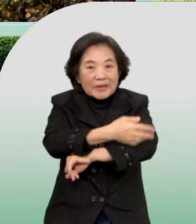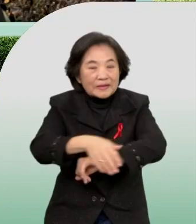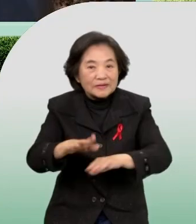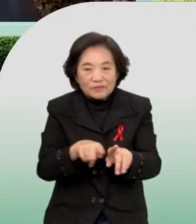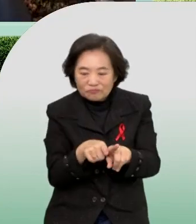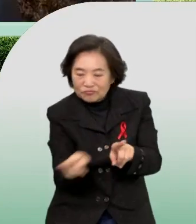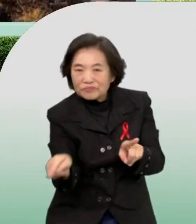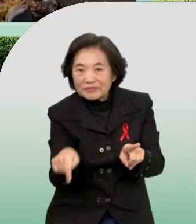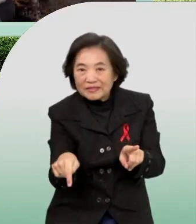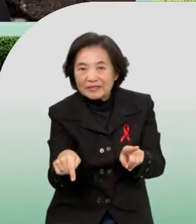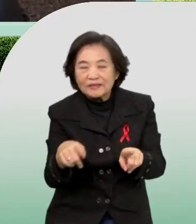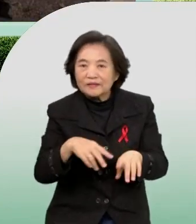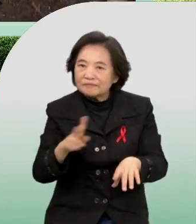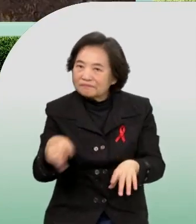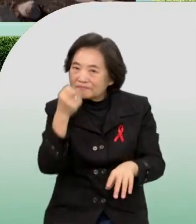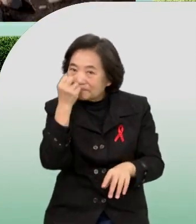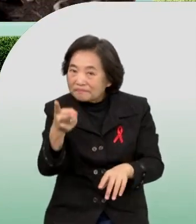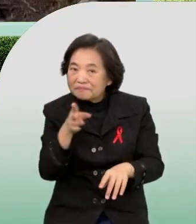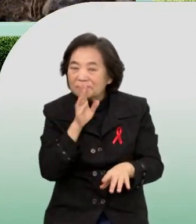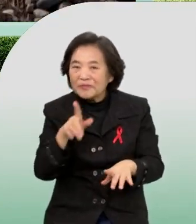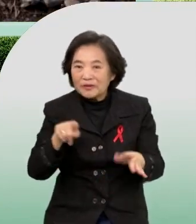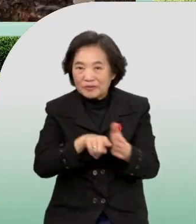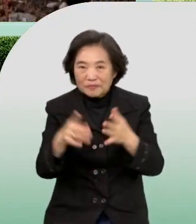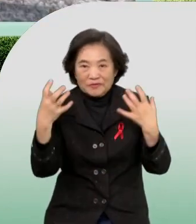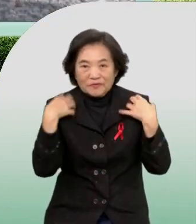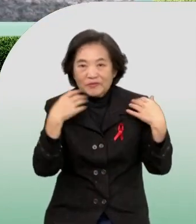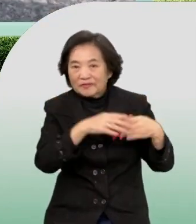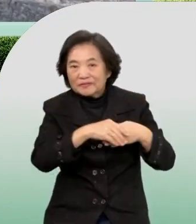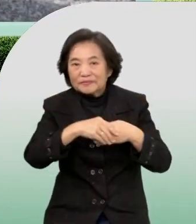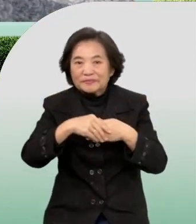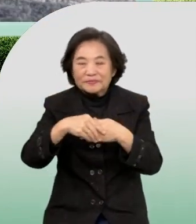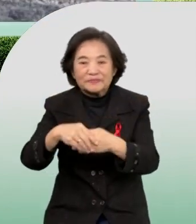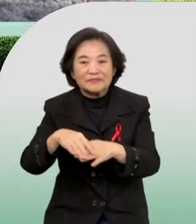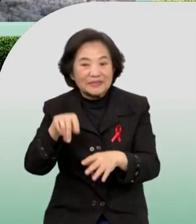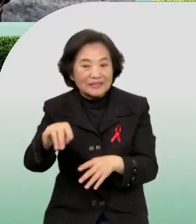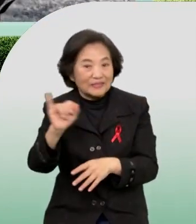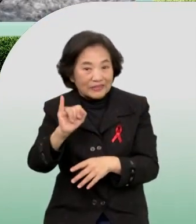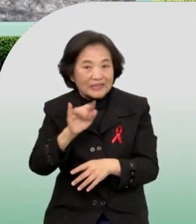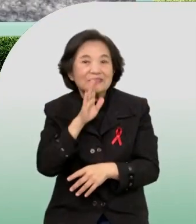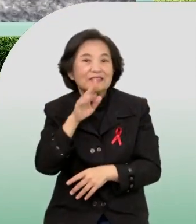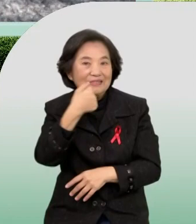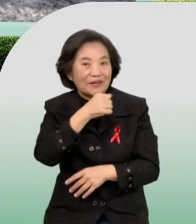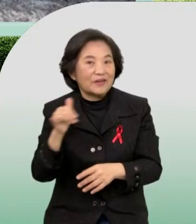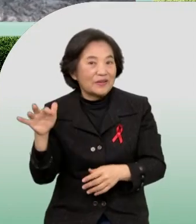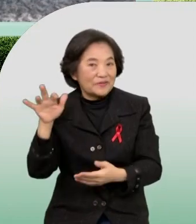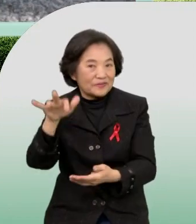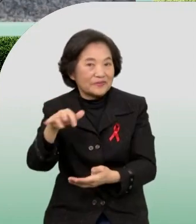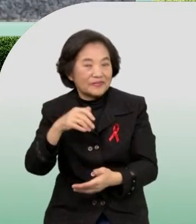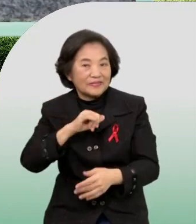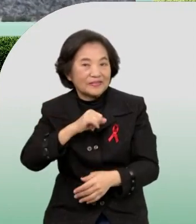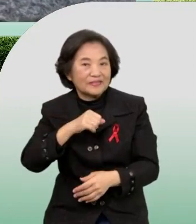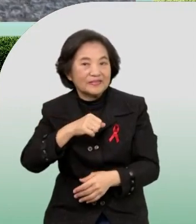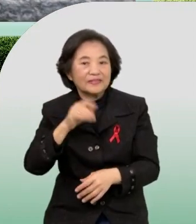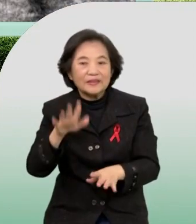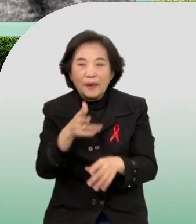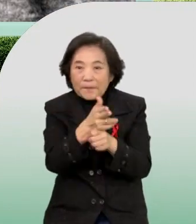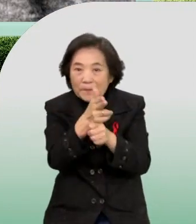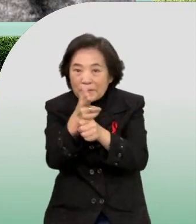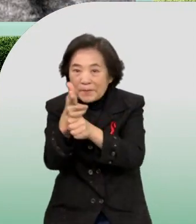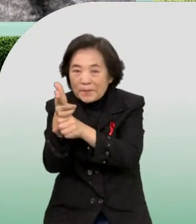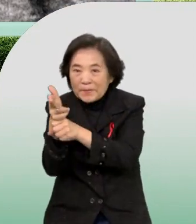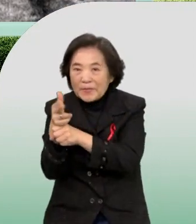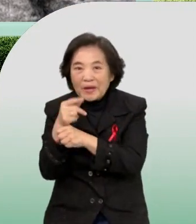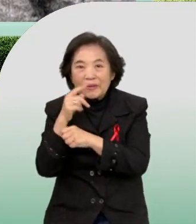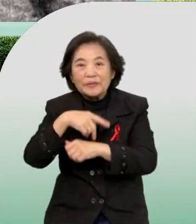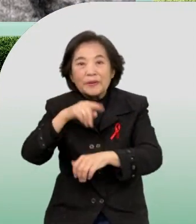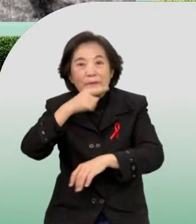中一個分支，拜訪在當地擔任冰川嚮導的臺灣女孩，一下就經過鏡頭帶大家